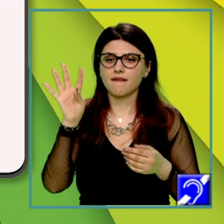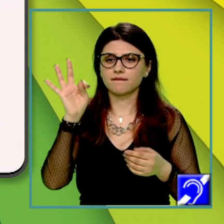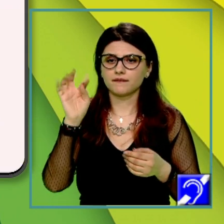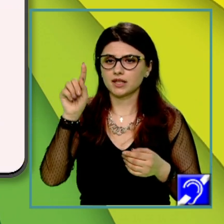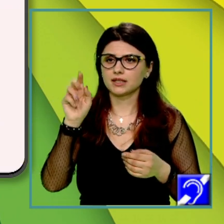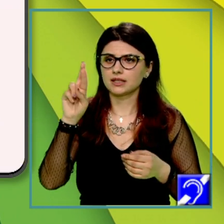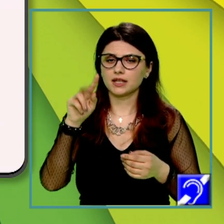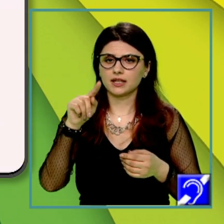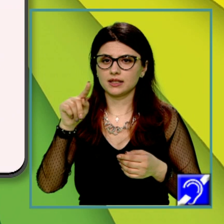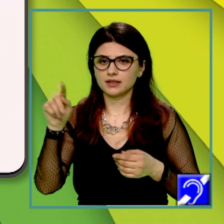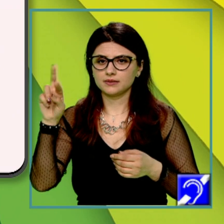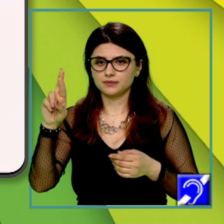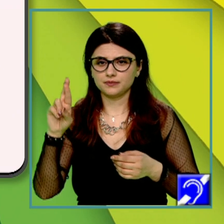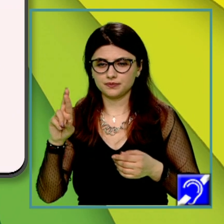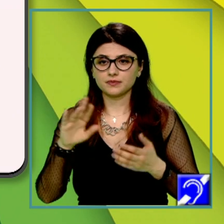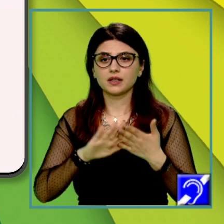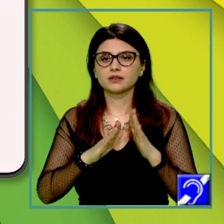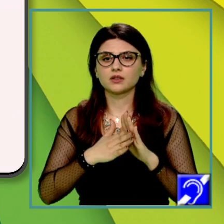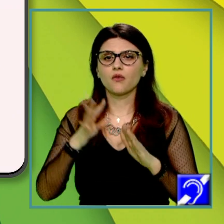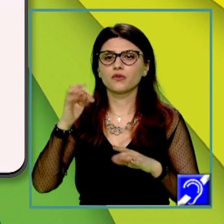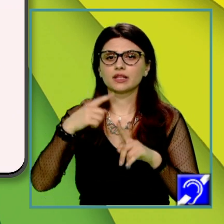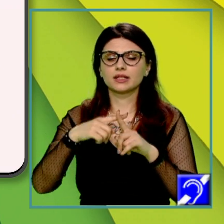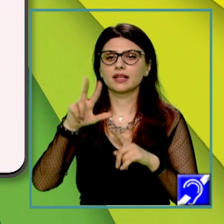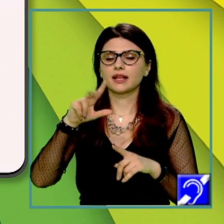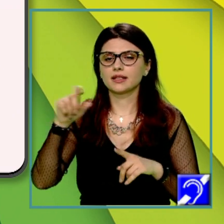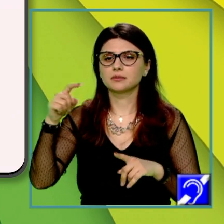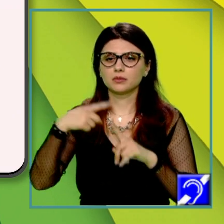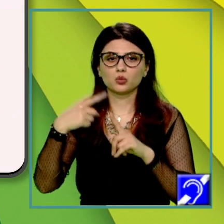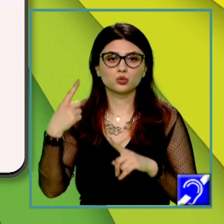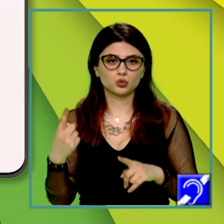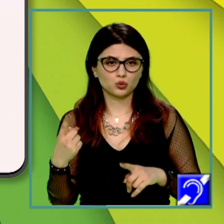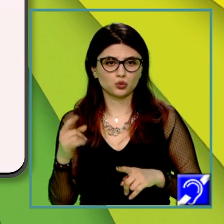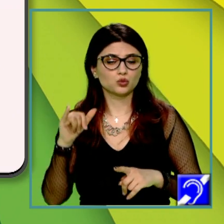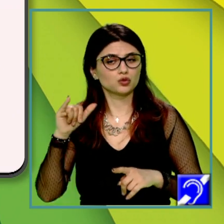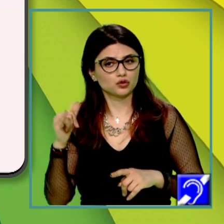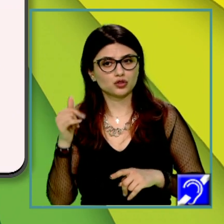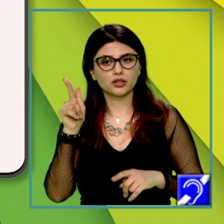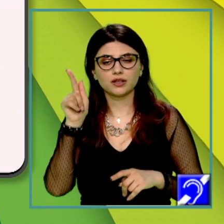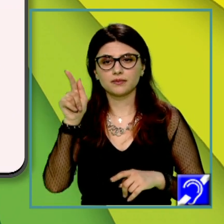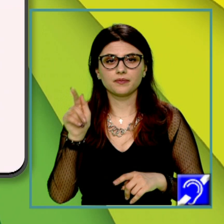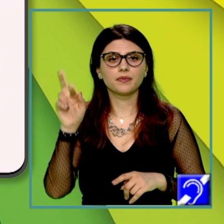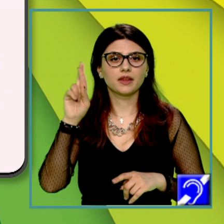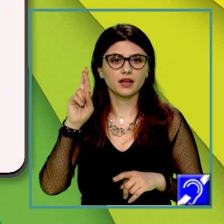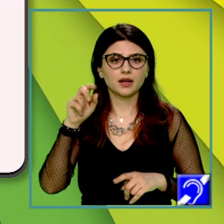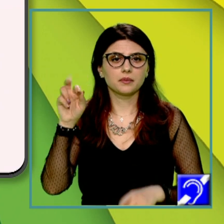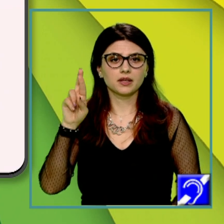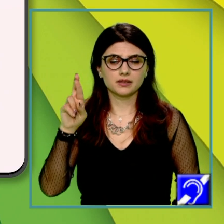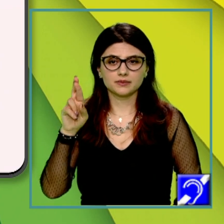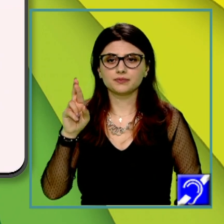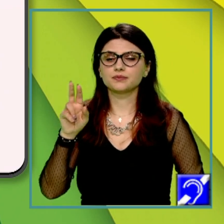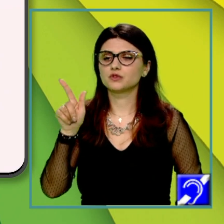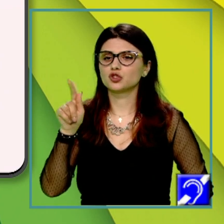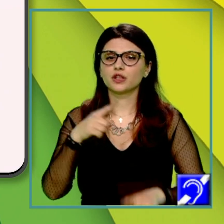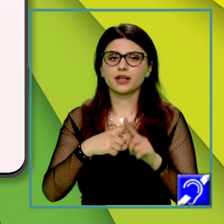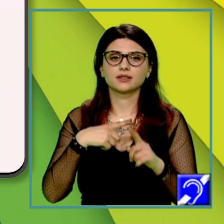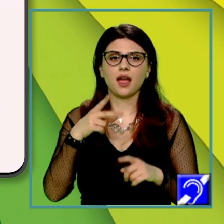definită pe r cu valori in r f de x egal cu 3 x minus 1 și g definită pe r cu valori în aer g